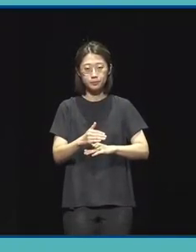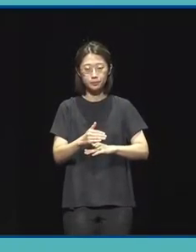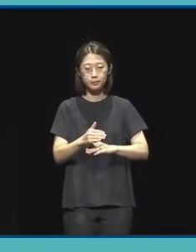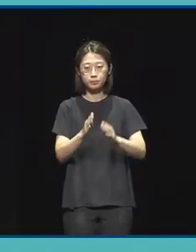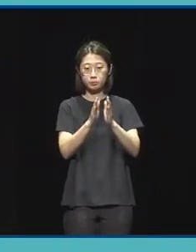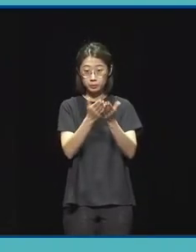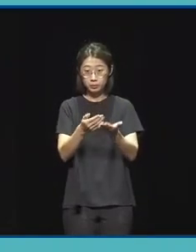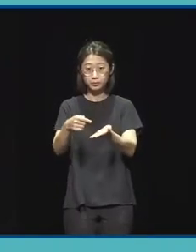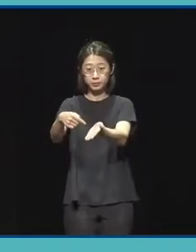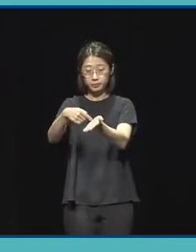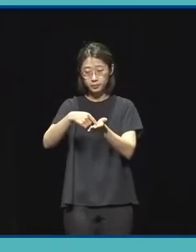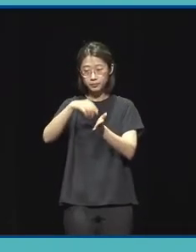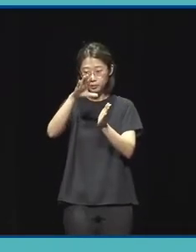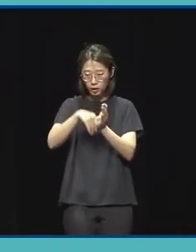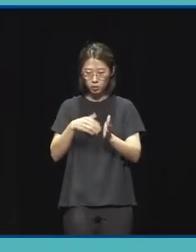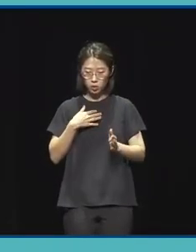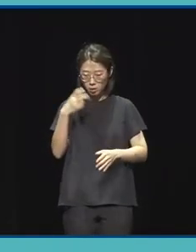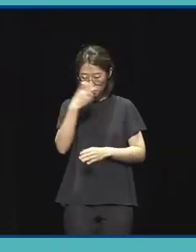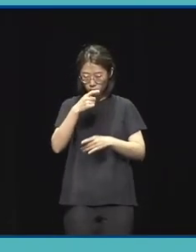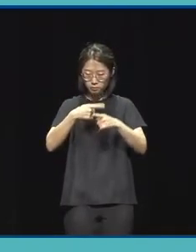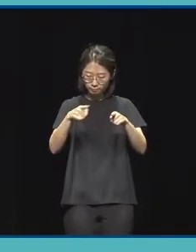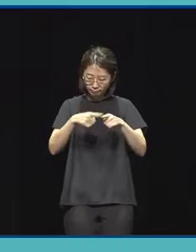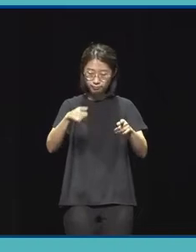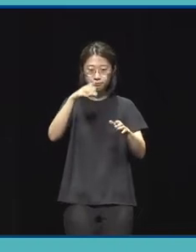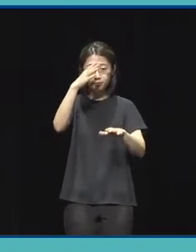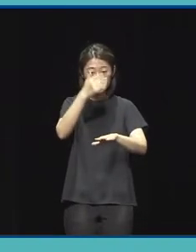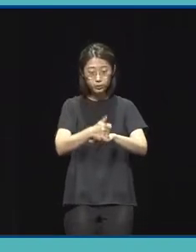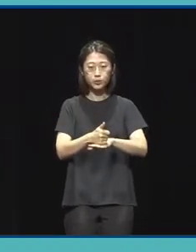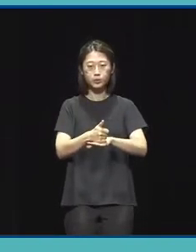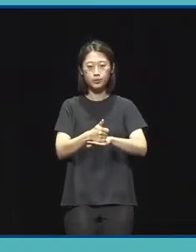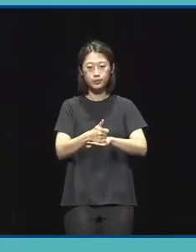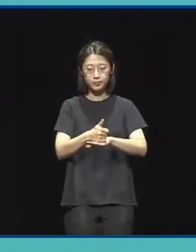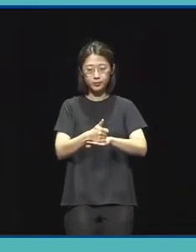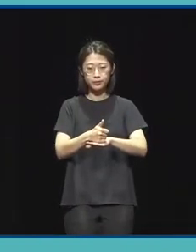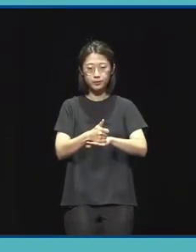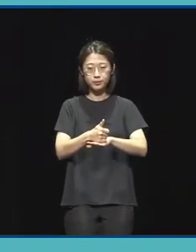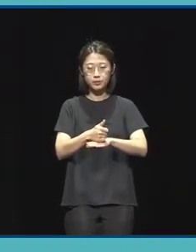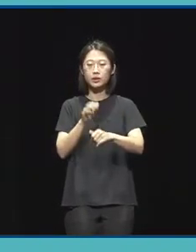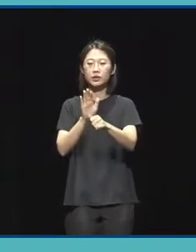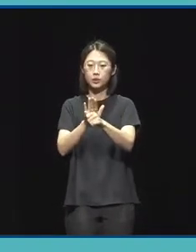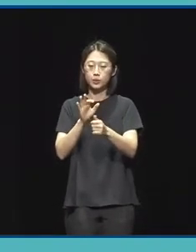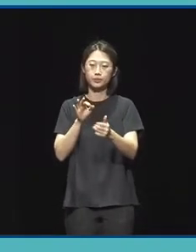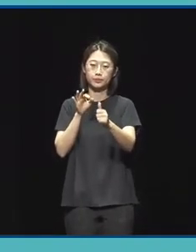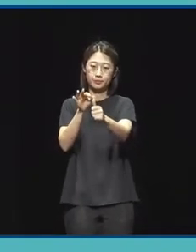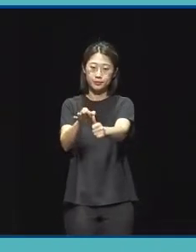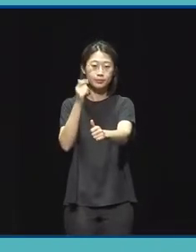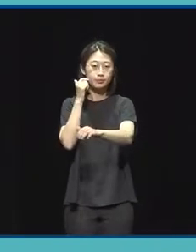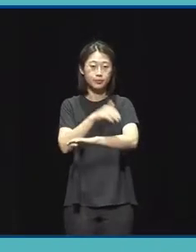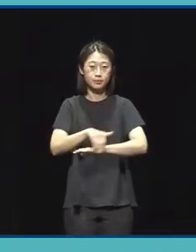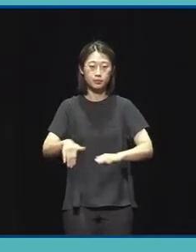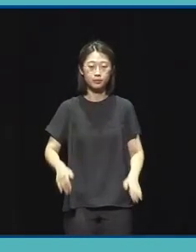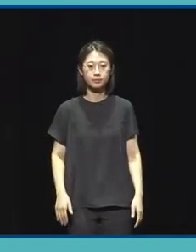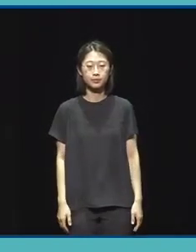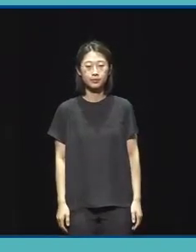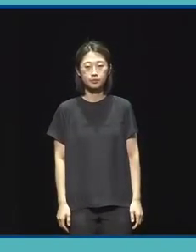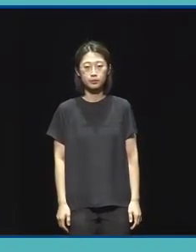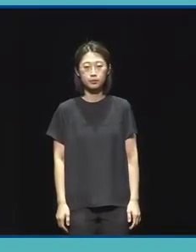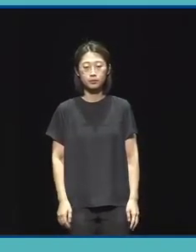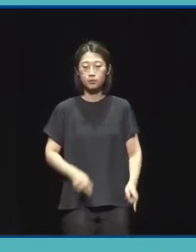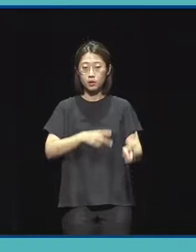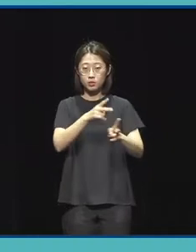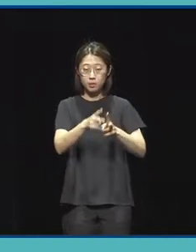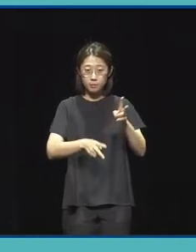저희에게 내시면 심사를 통해서 저희가 신청을 지원을 할 예정입니다 다만 본